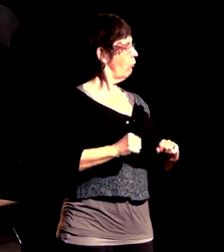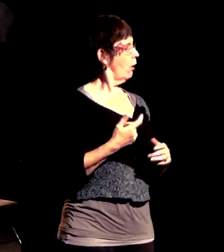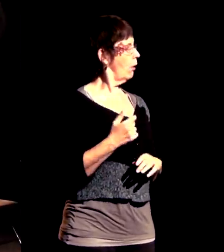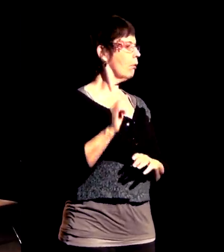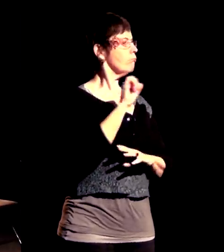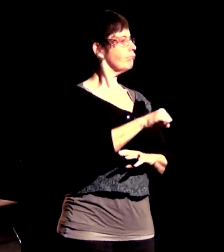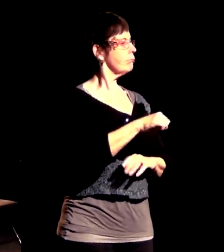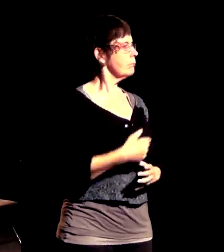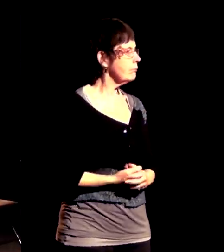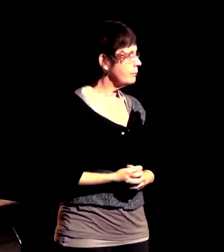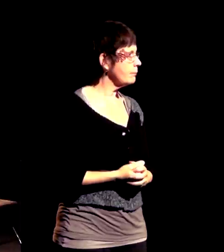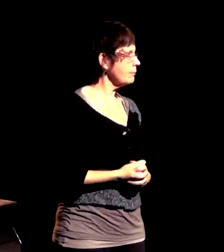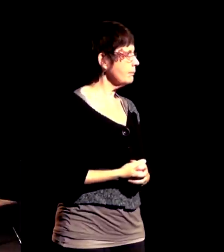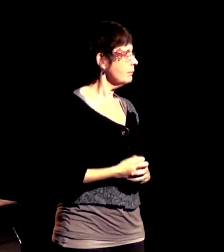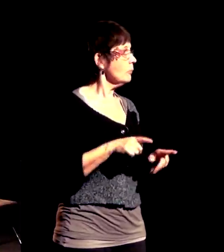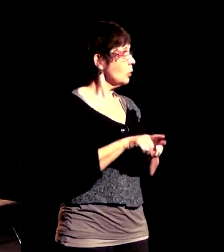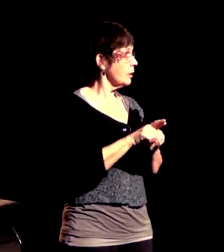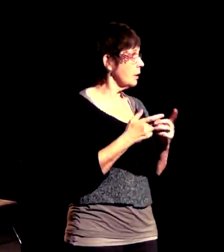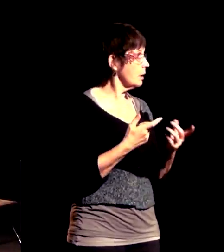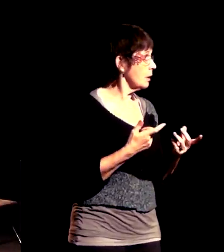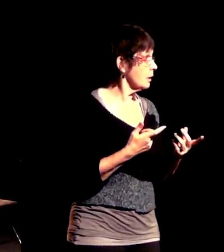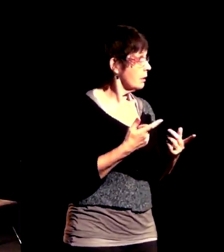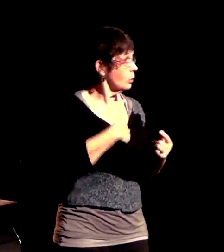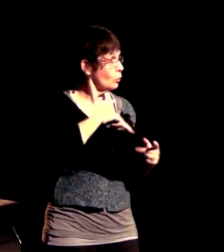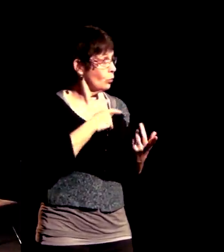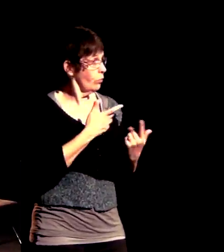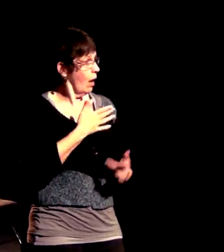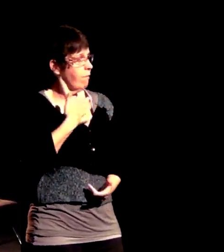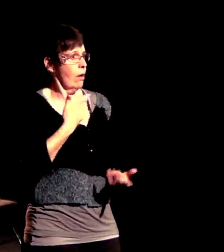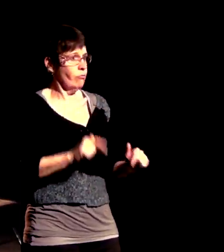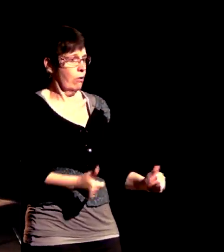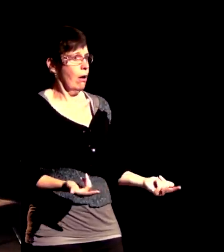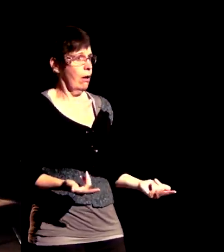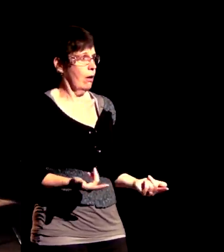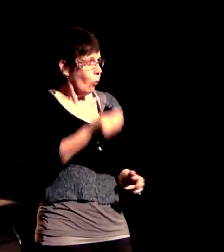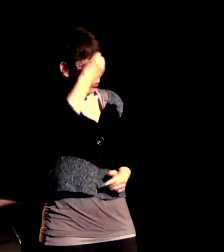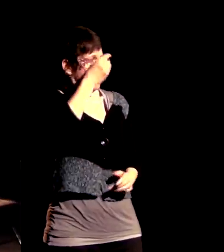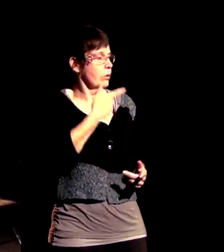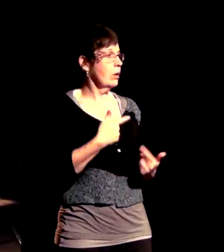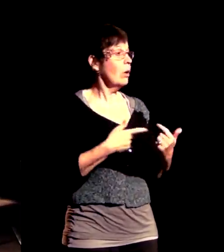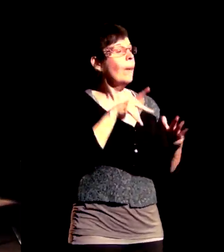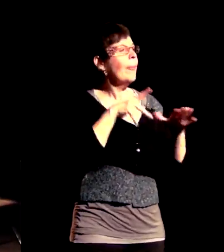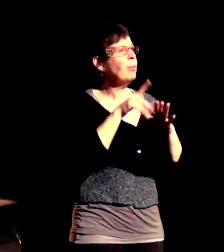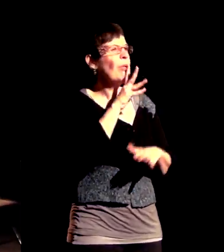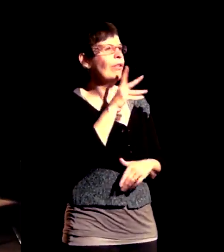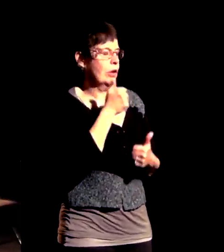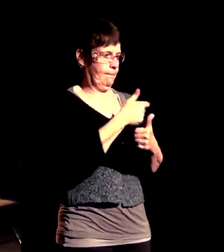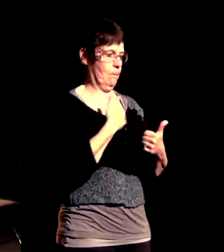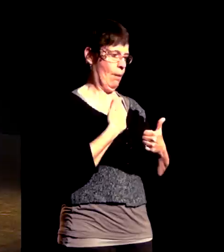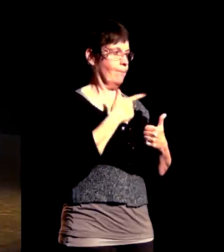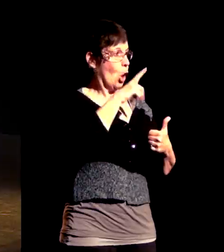D'accepter qu'il puisse y avoir une antipathie légitime, mais qu'on ait des privilèges. Je vous disais au début de la conférence, je suis un mec blanc,